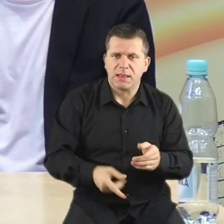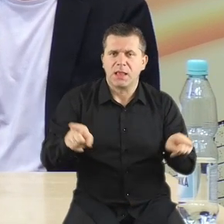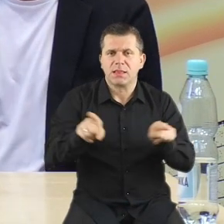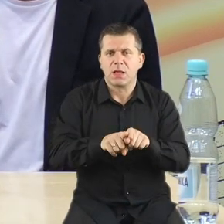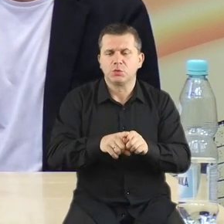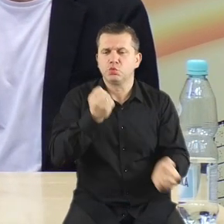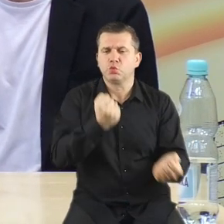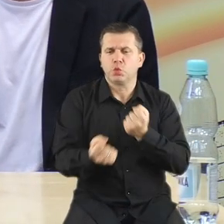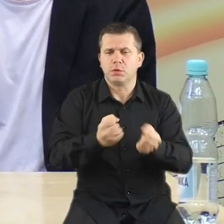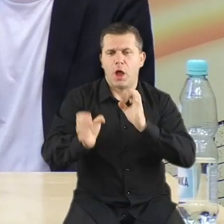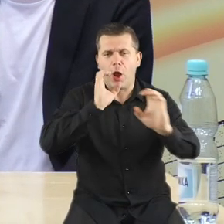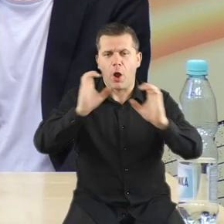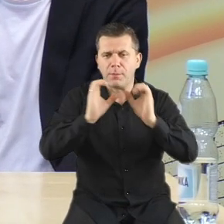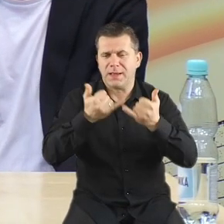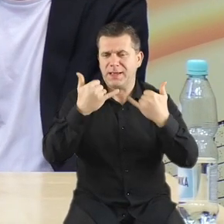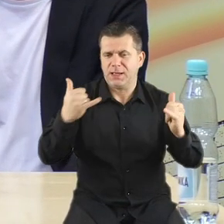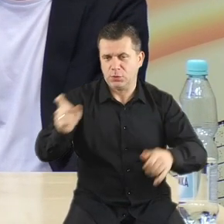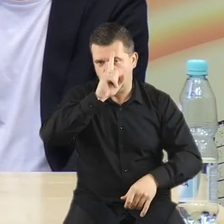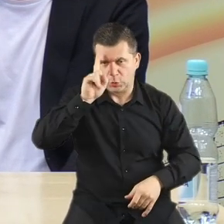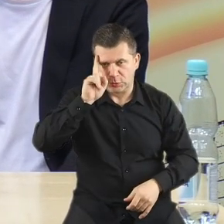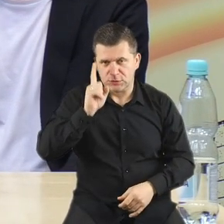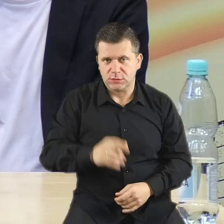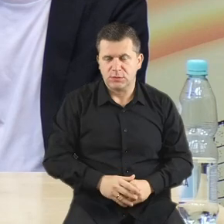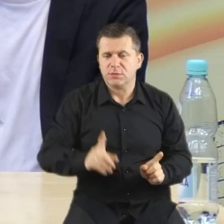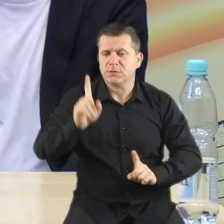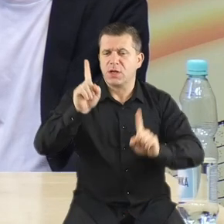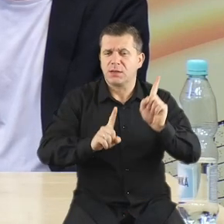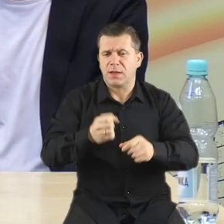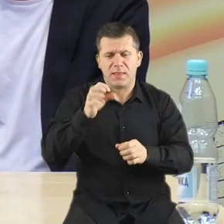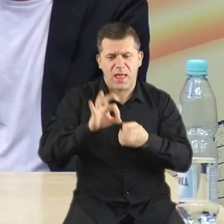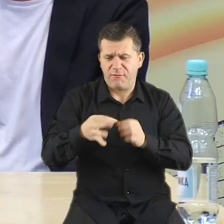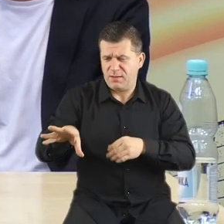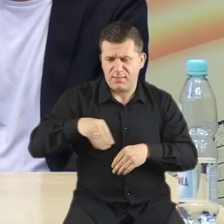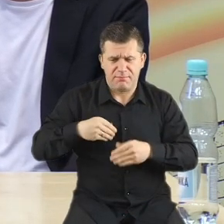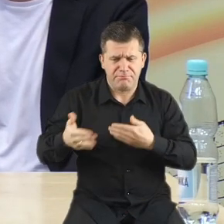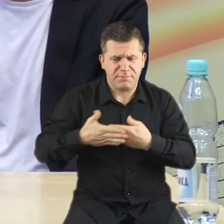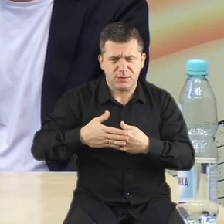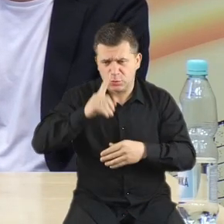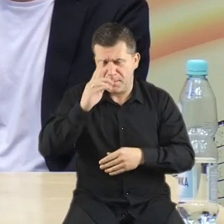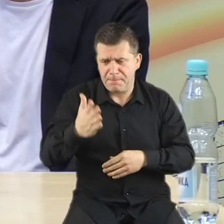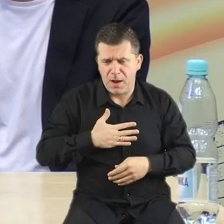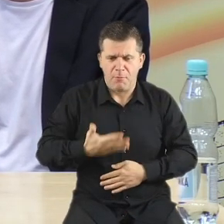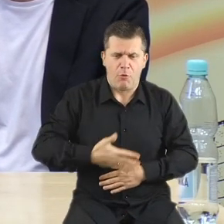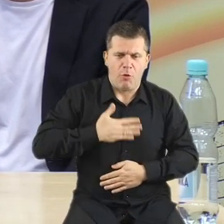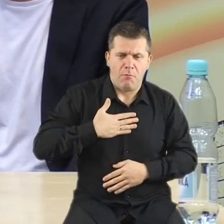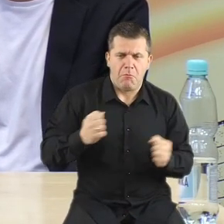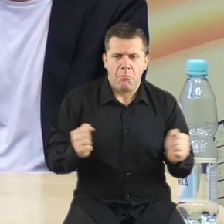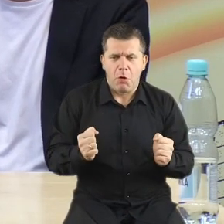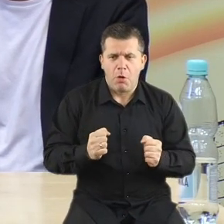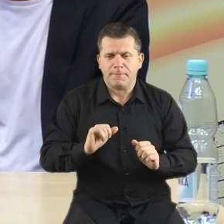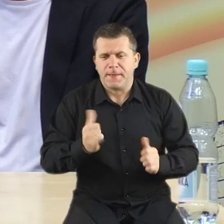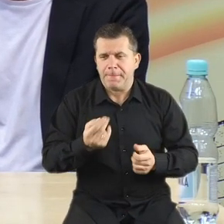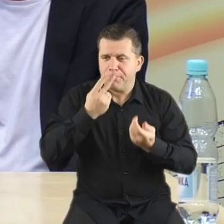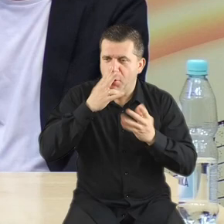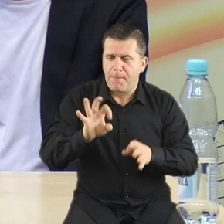też takiej trudności w komunikacji z innymi ludźmi, czasami z bardzo bliskimi ludźmi, tak? Mamy jakąś obawę przed